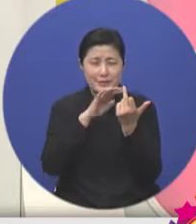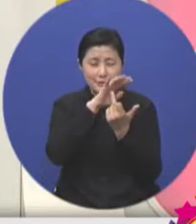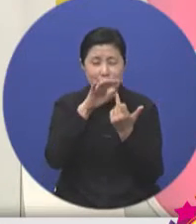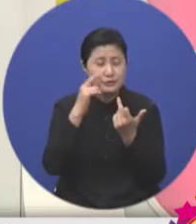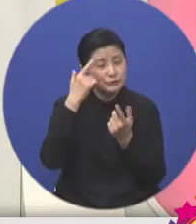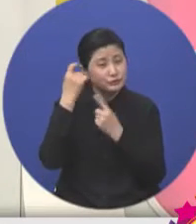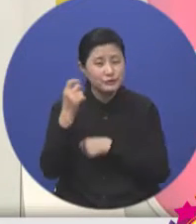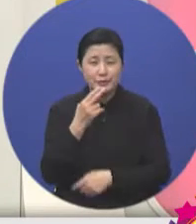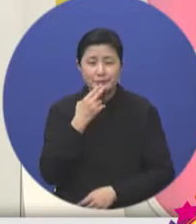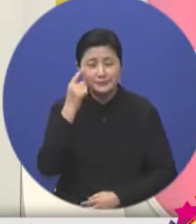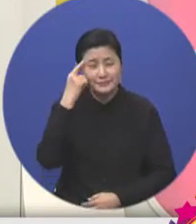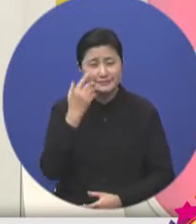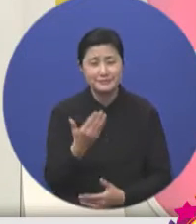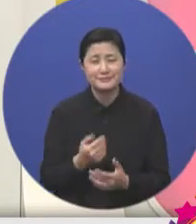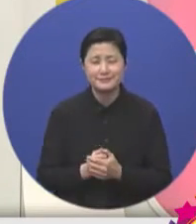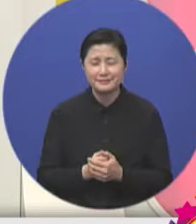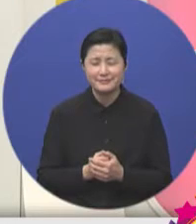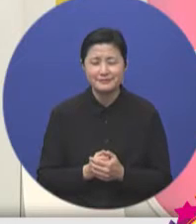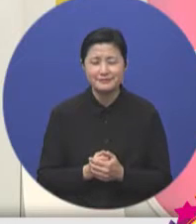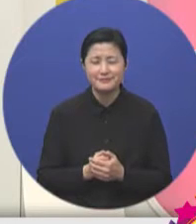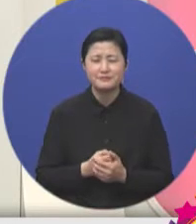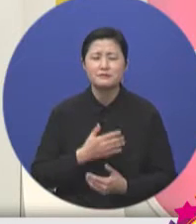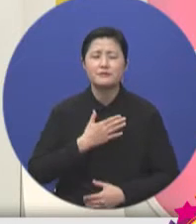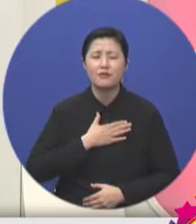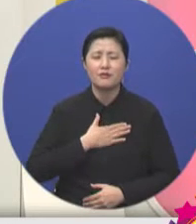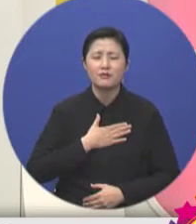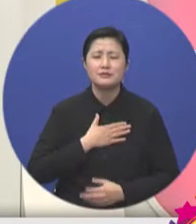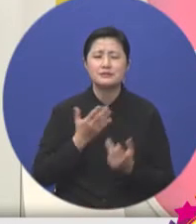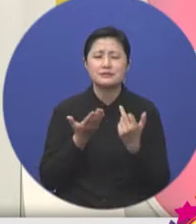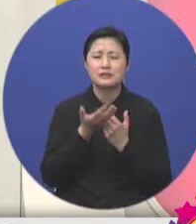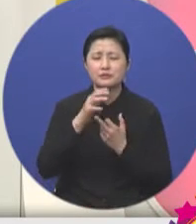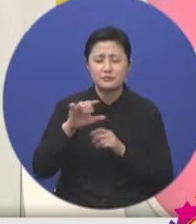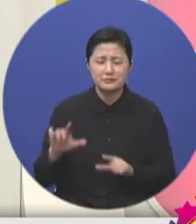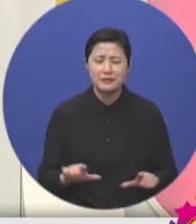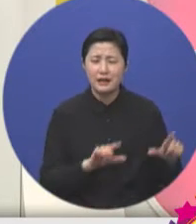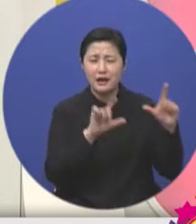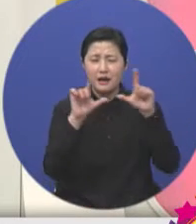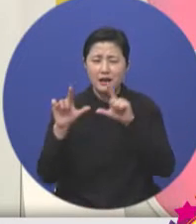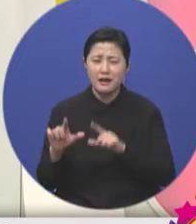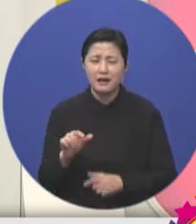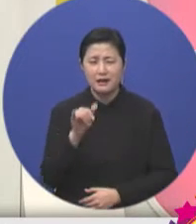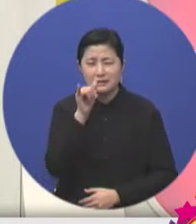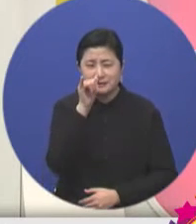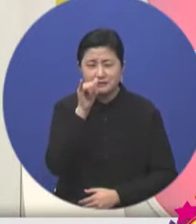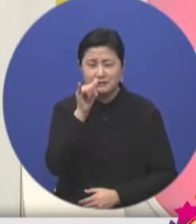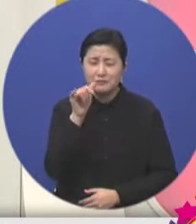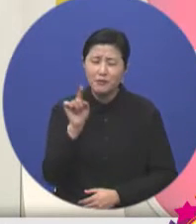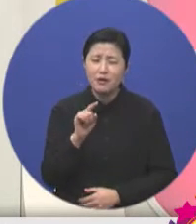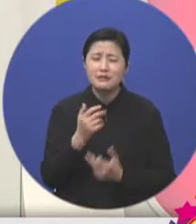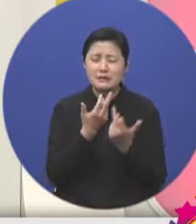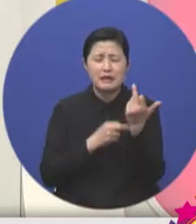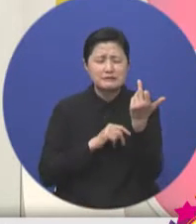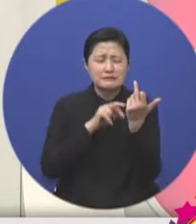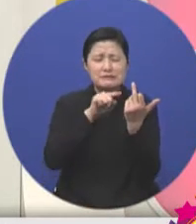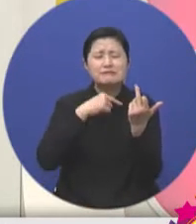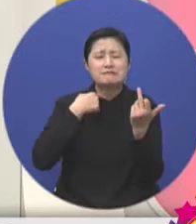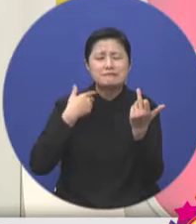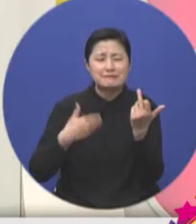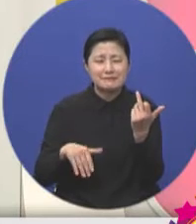추억거리 없으십니까? 글쎄 저는요, 이게 제주도에 살아도요. 네. 아직 한라산을 못 가봤어요.